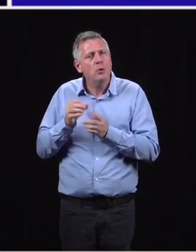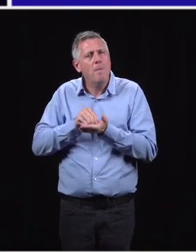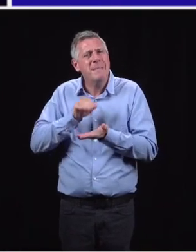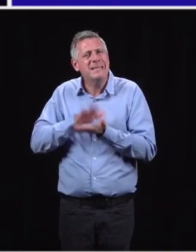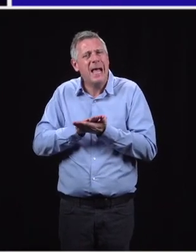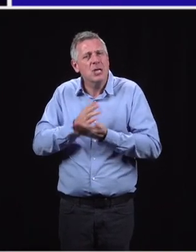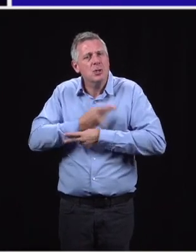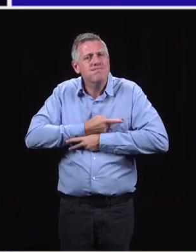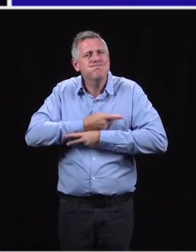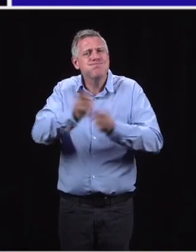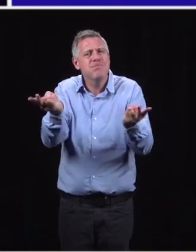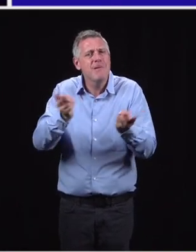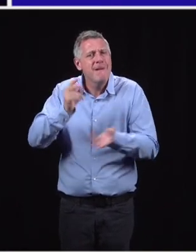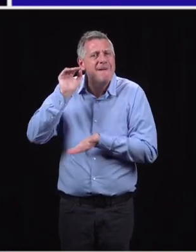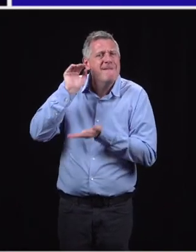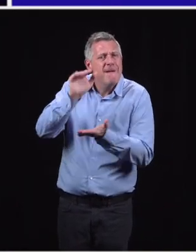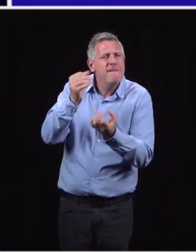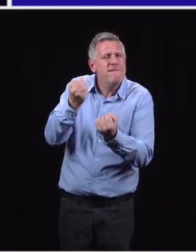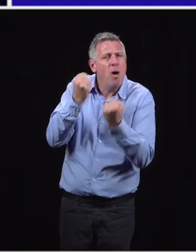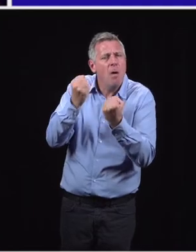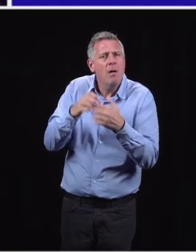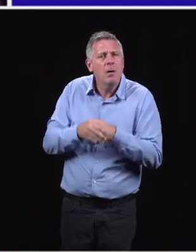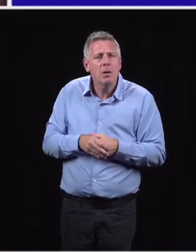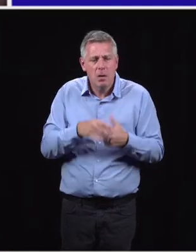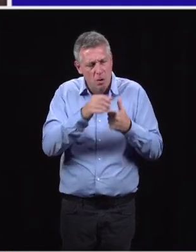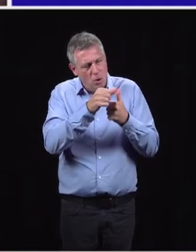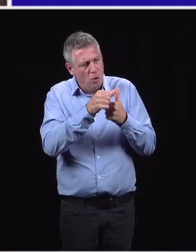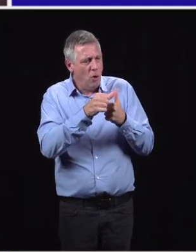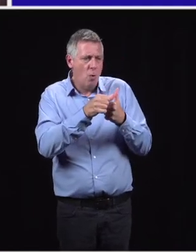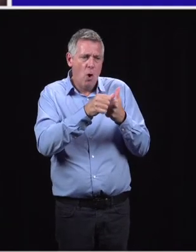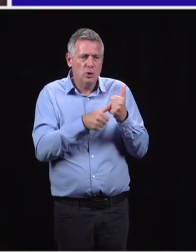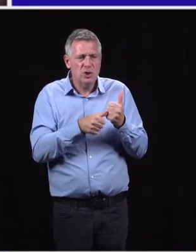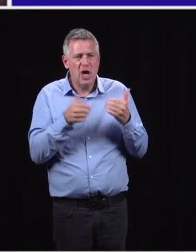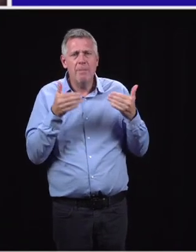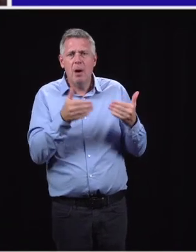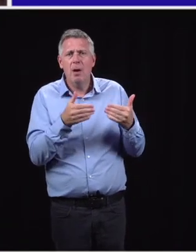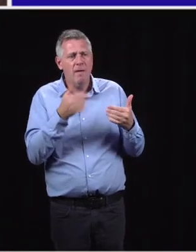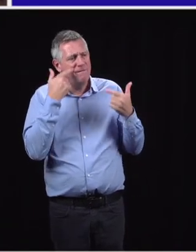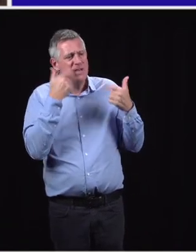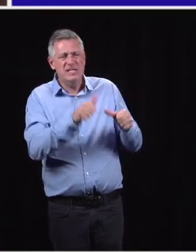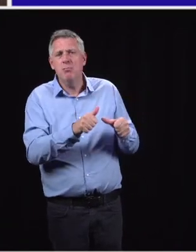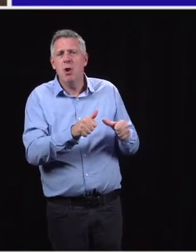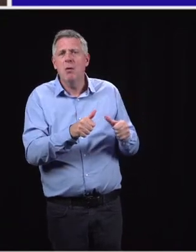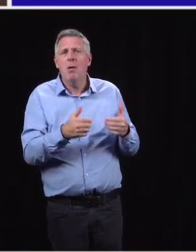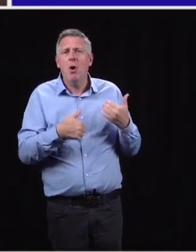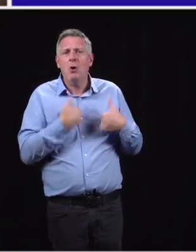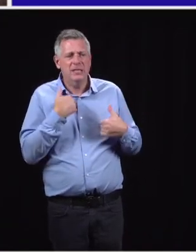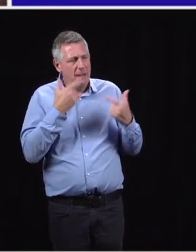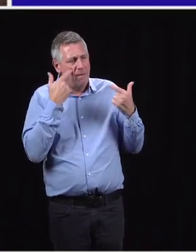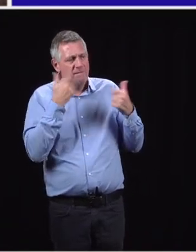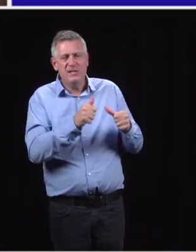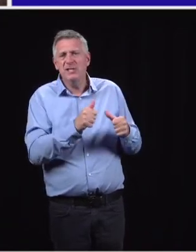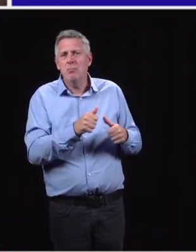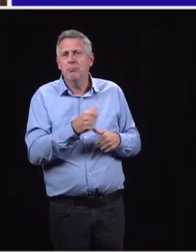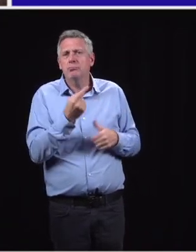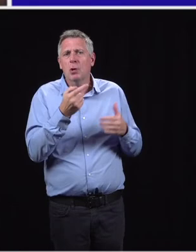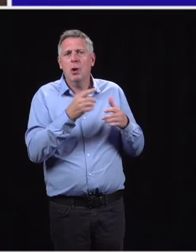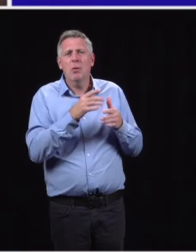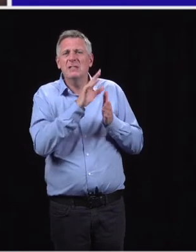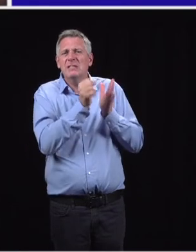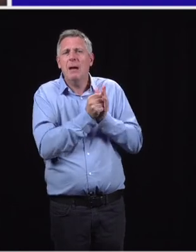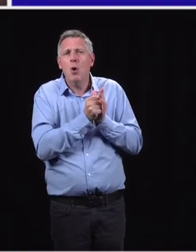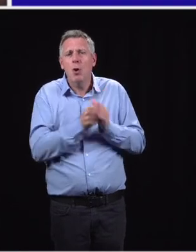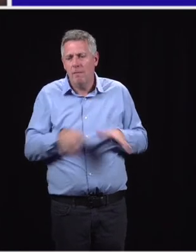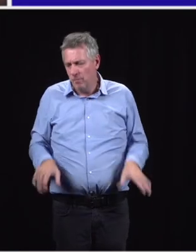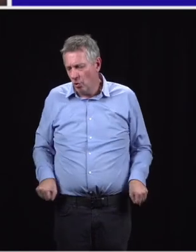le handicap on le réduit souvent à une typologie de handicap souvent d'ailleurs le handicap visible qui est d'ailleurs symbolisé à chaque fois avec ce même symbole d'une